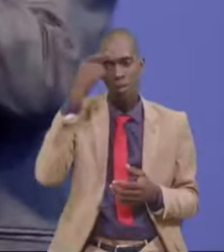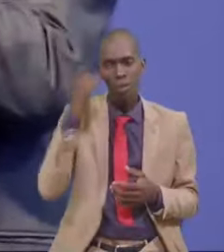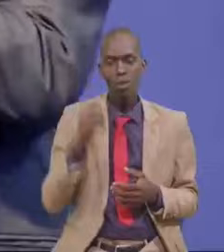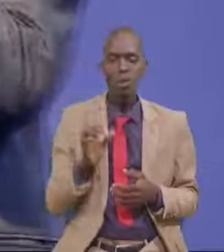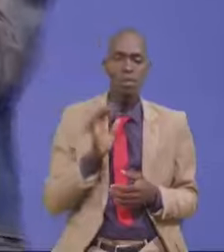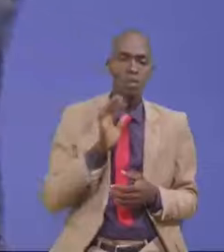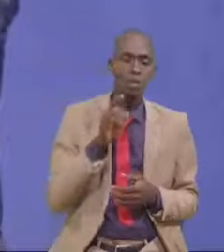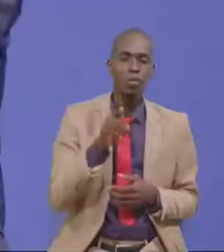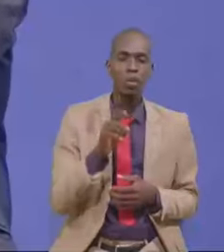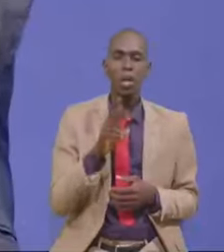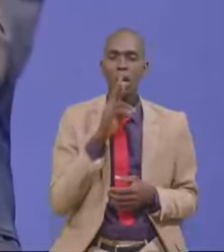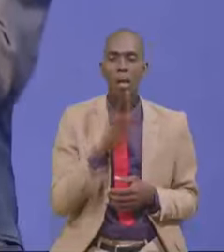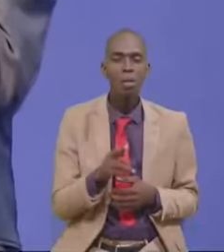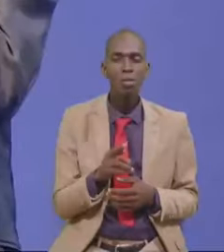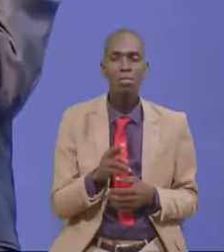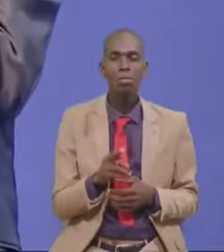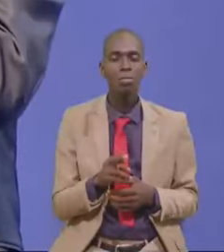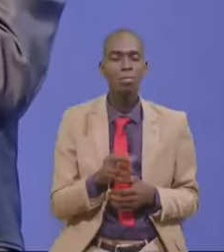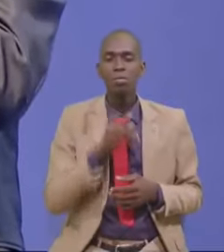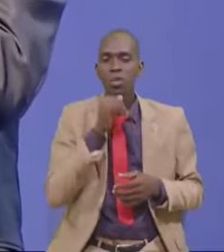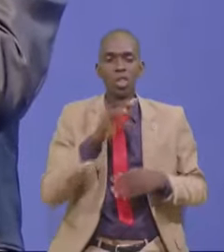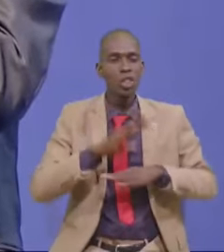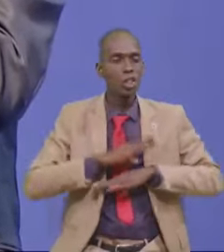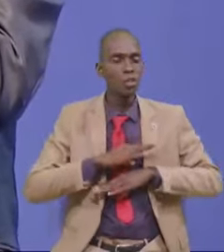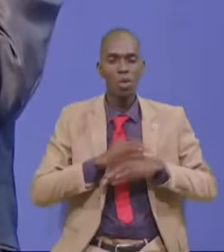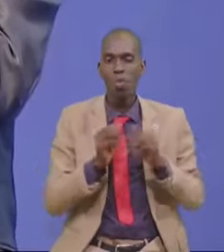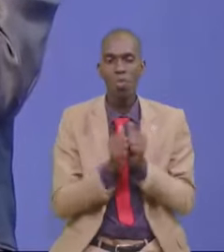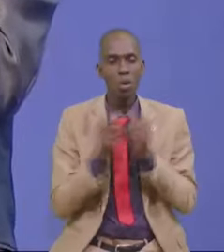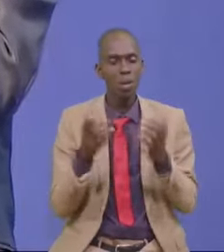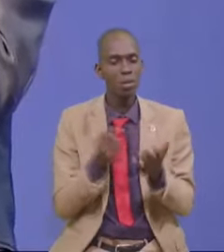Parce que vous êtes insatisfait sans la vérité.